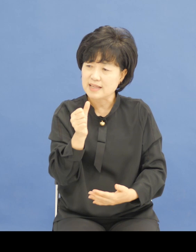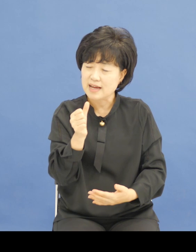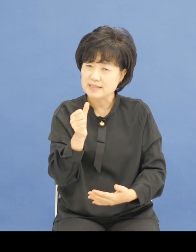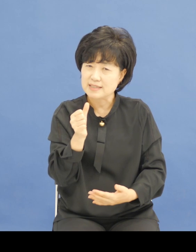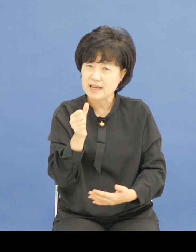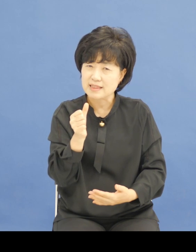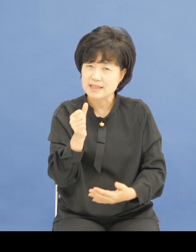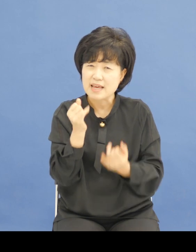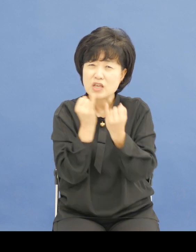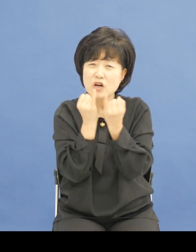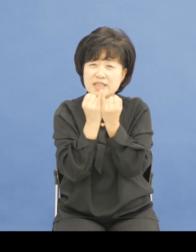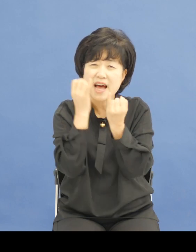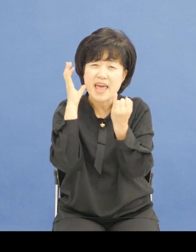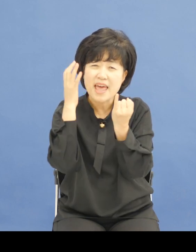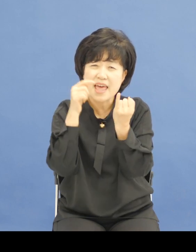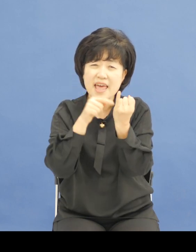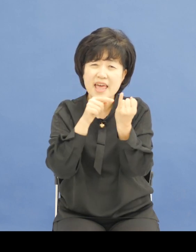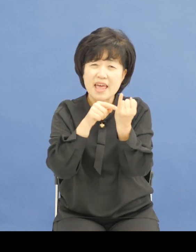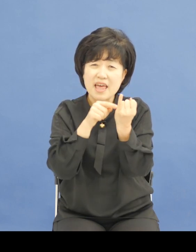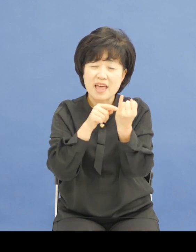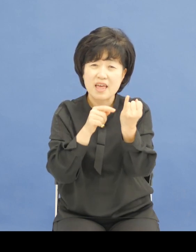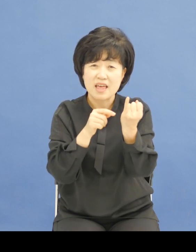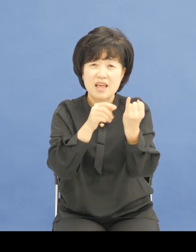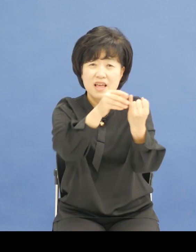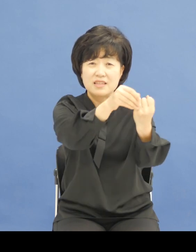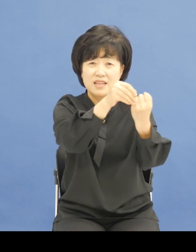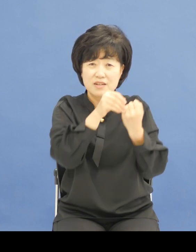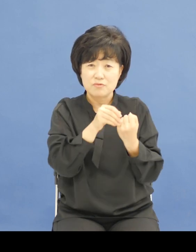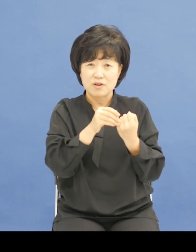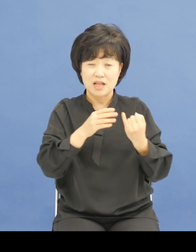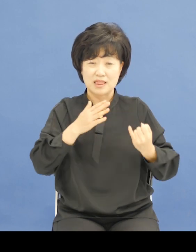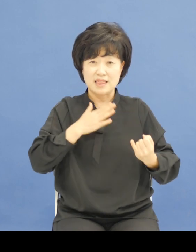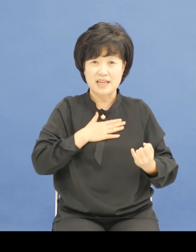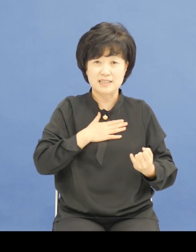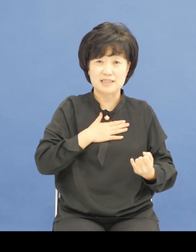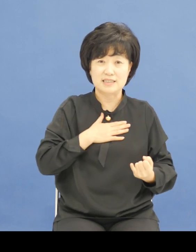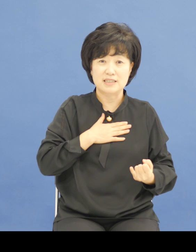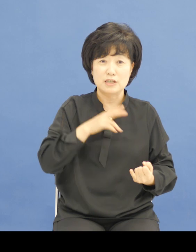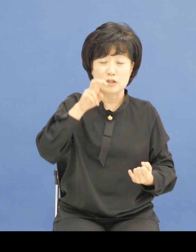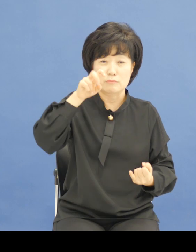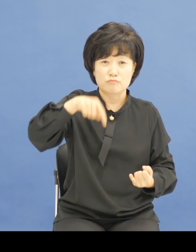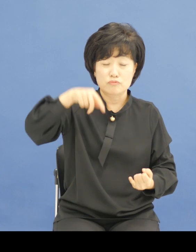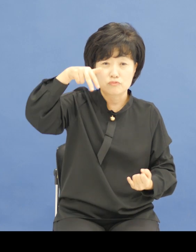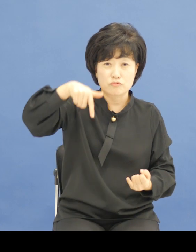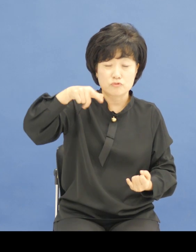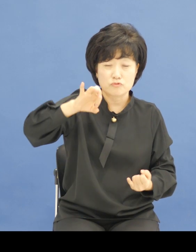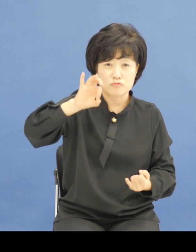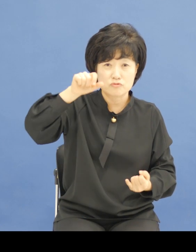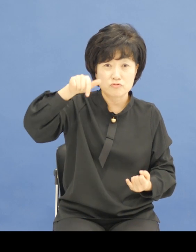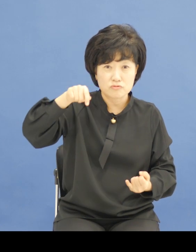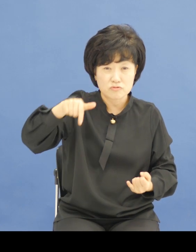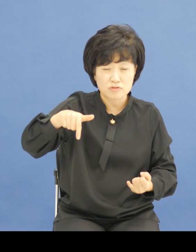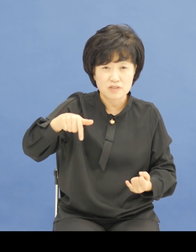와서 기도를 해 달라고. 왜냐면 저는 이제 무중국, 다시 말하면 백인이라고 그래, 그 사람들. 아,